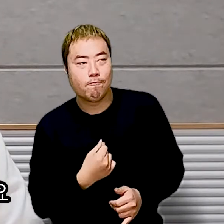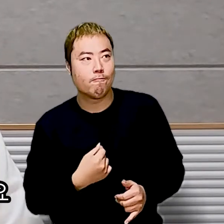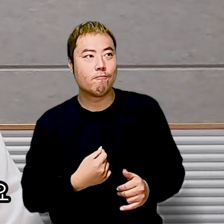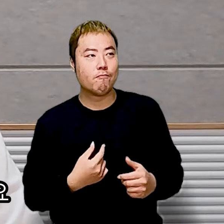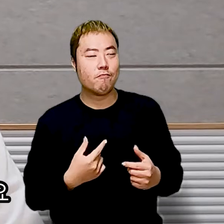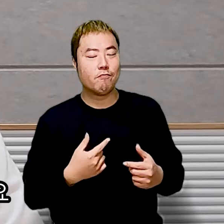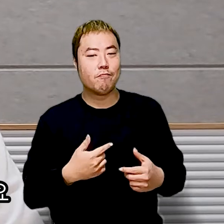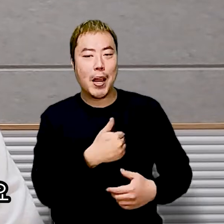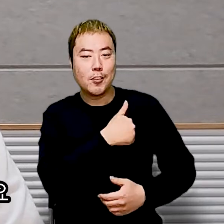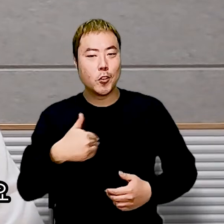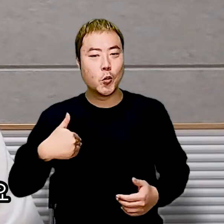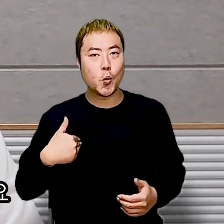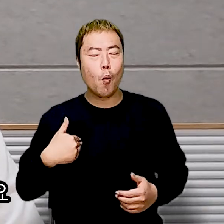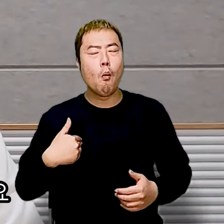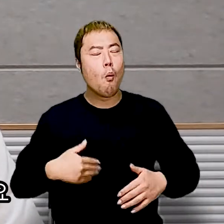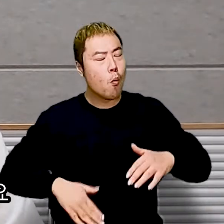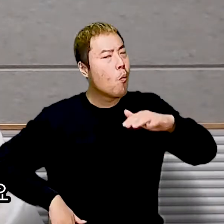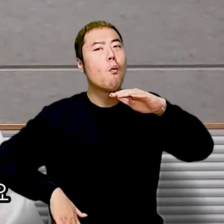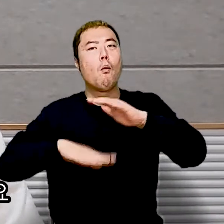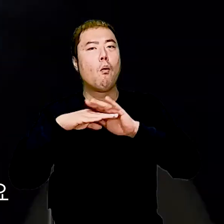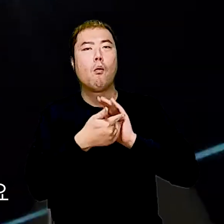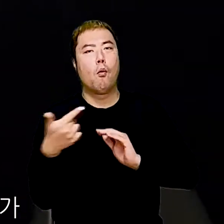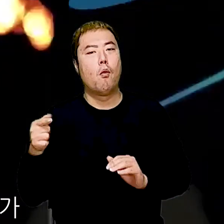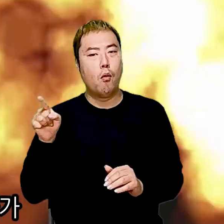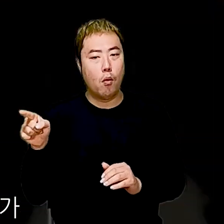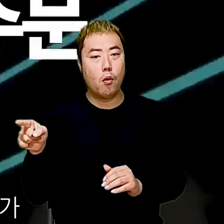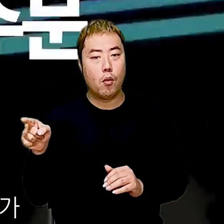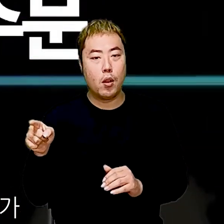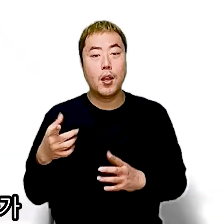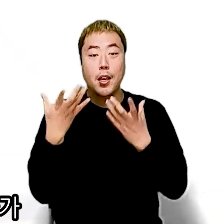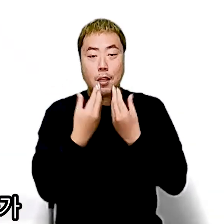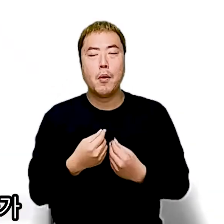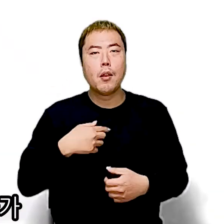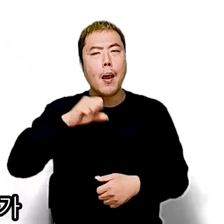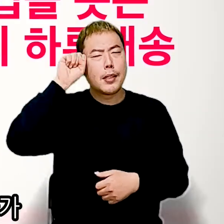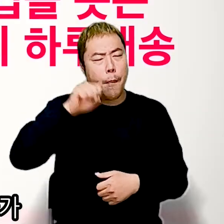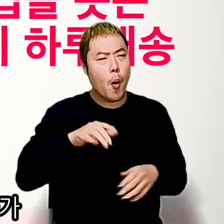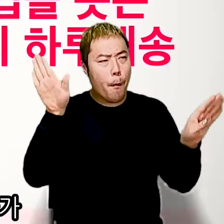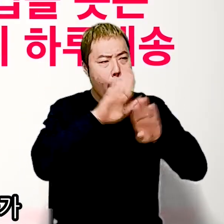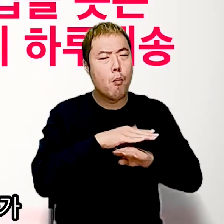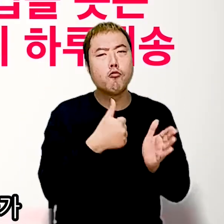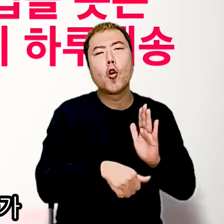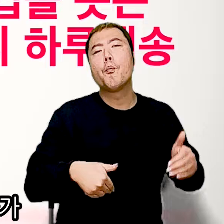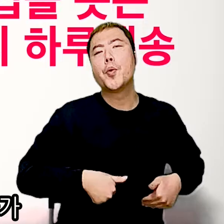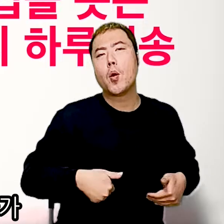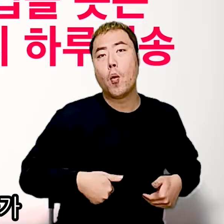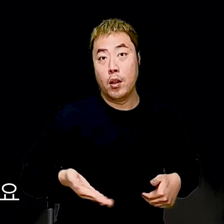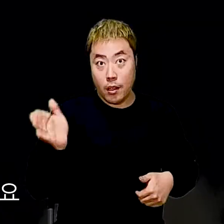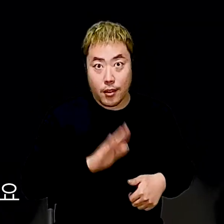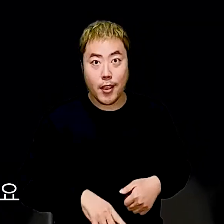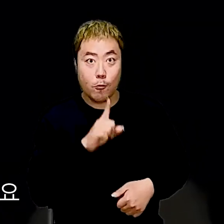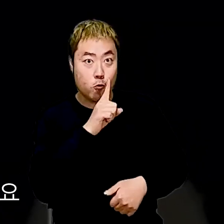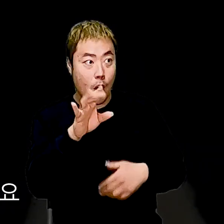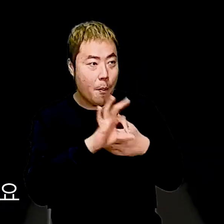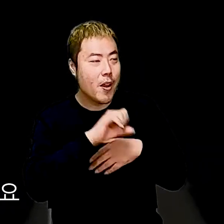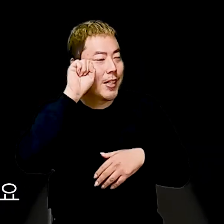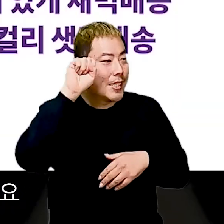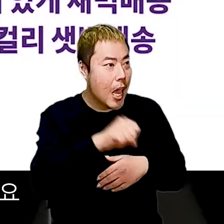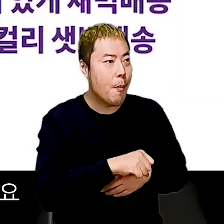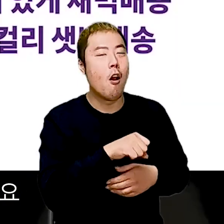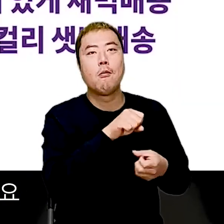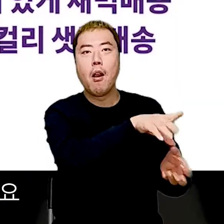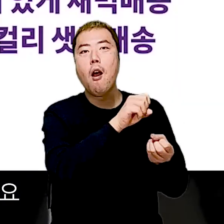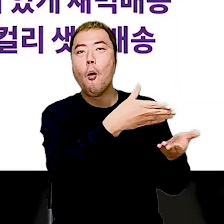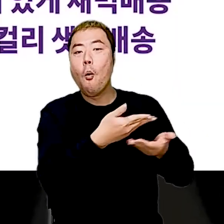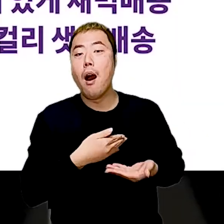충족되는 충족도가 상당히 높다라고 봐요. 새벽에 물건이 필요하다라고 하면 새벽에 일하는 플랫폼 노동자가 즉각 동원돼서 배달이